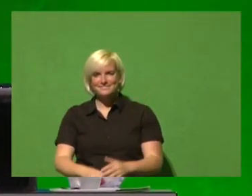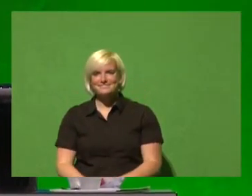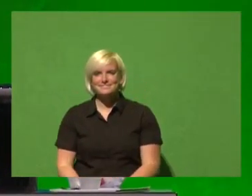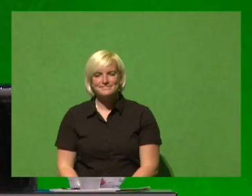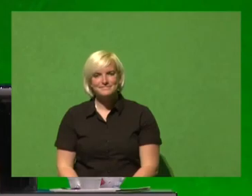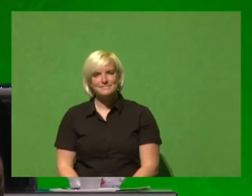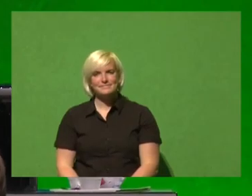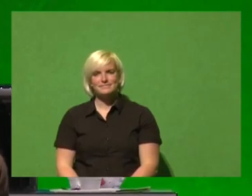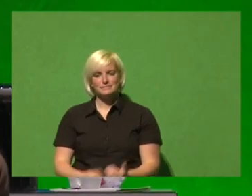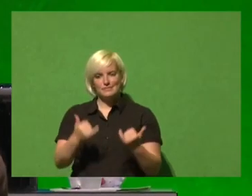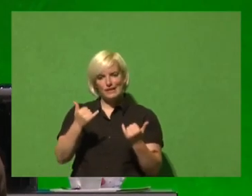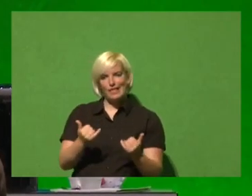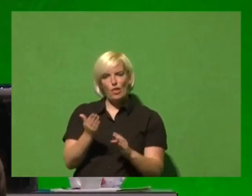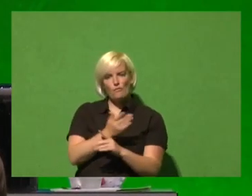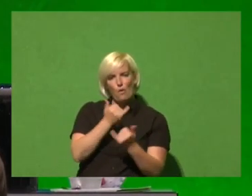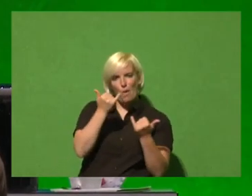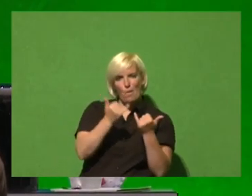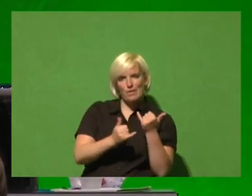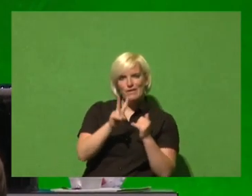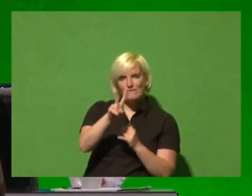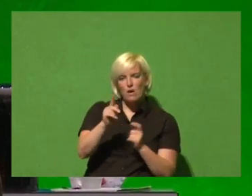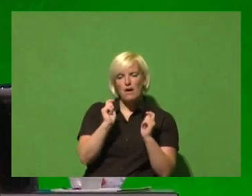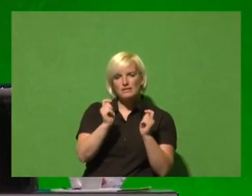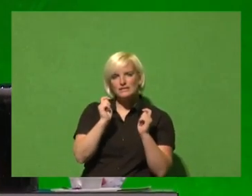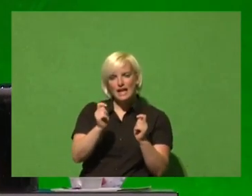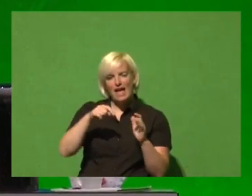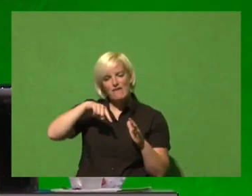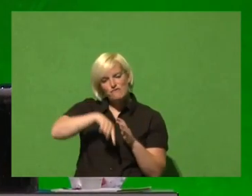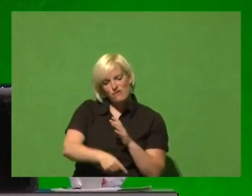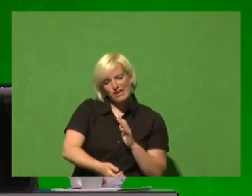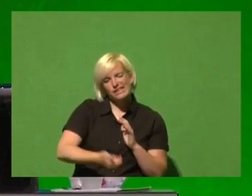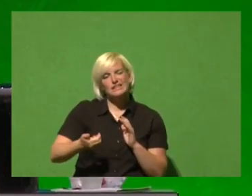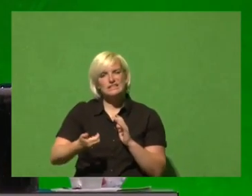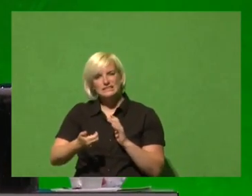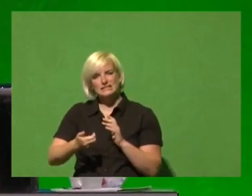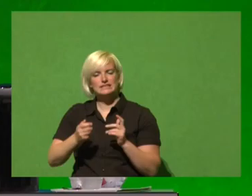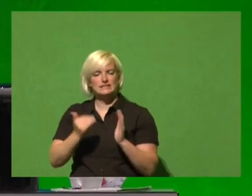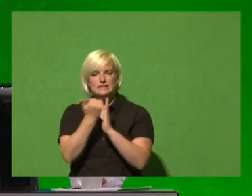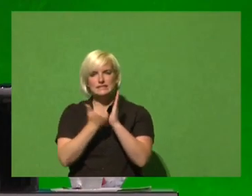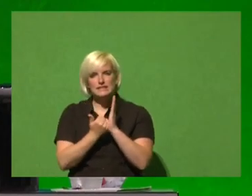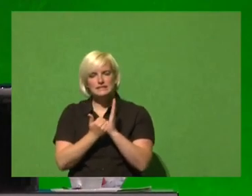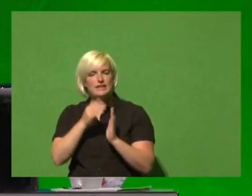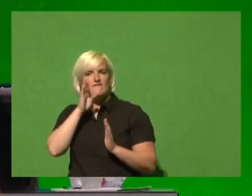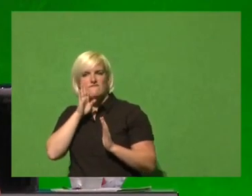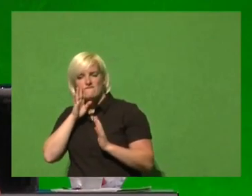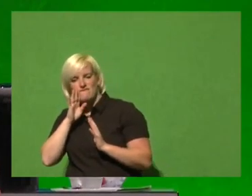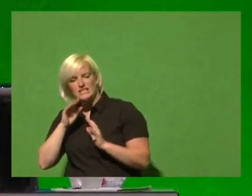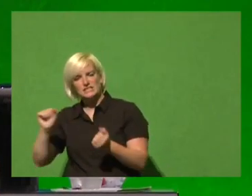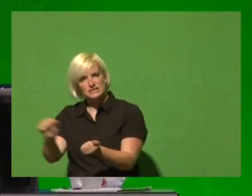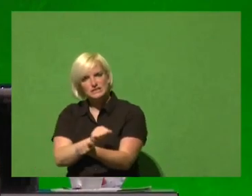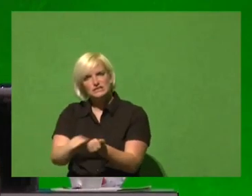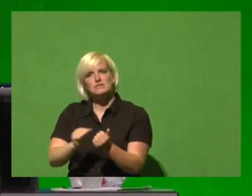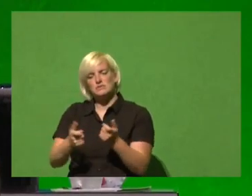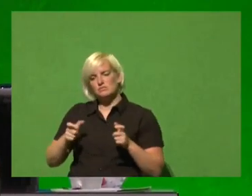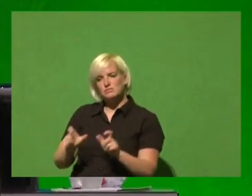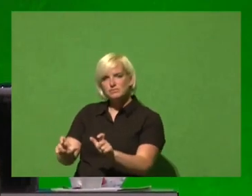Damit kommen wir zum vorletzten V-Antrag. Fracking-Gesetz, Anschlag auf das Wasserrecht verhindern. Die LAG Energie ist Antragstellerin